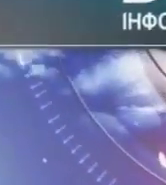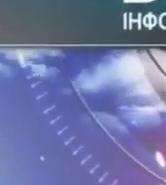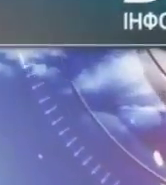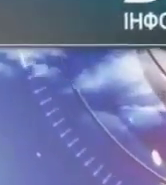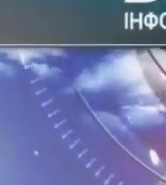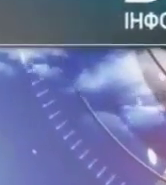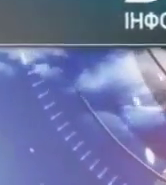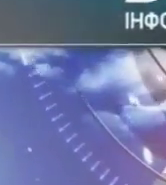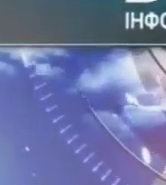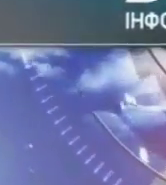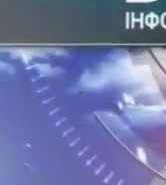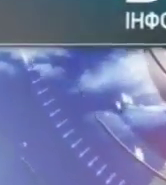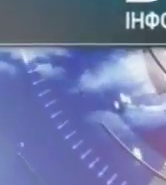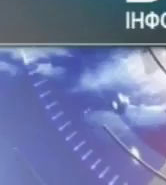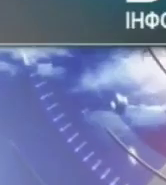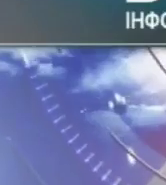Музика